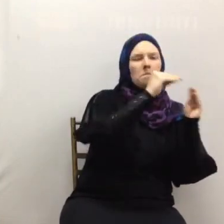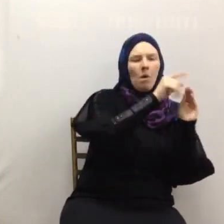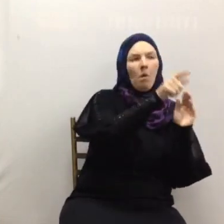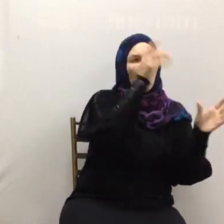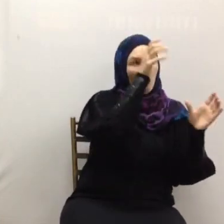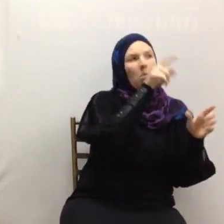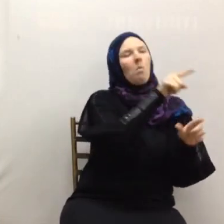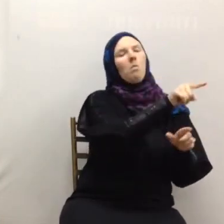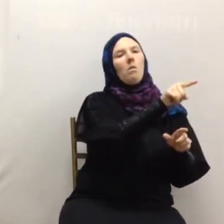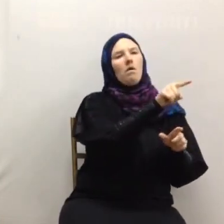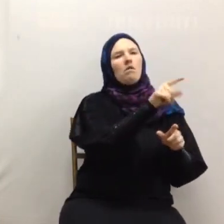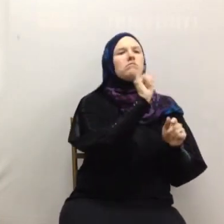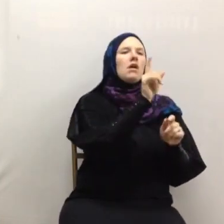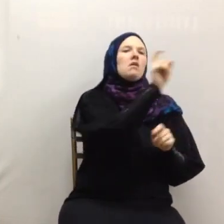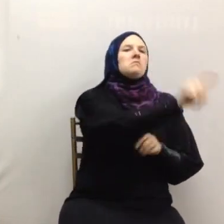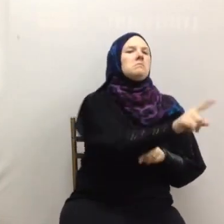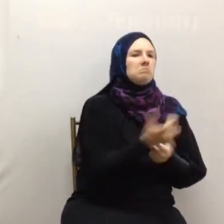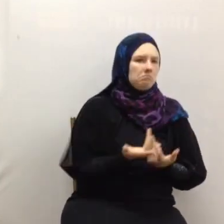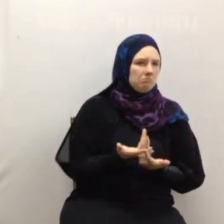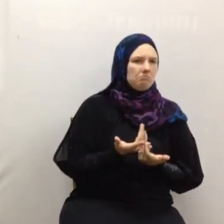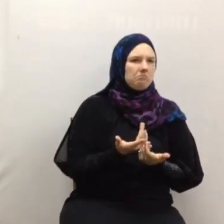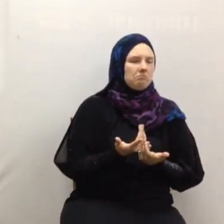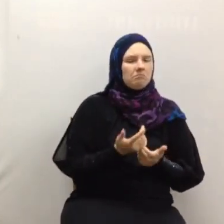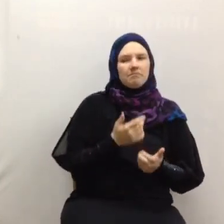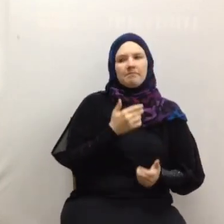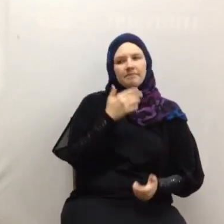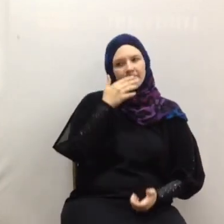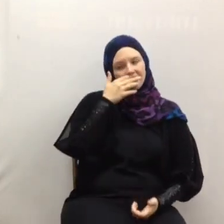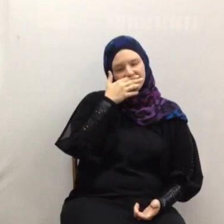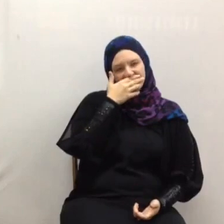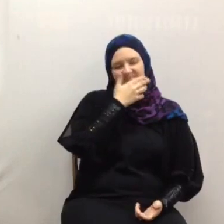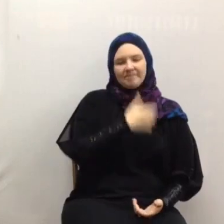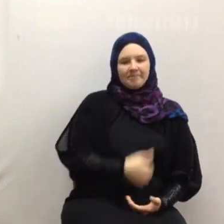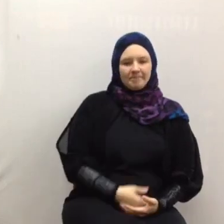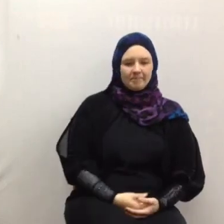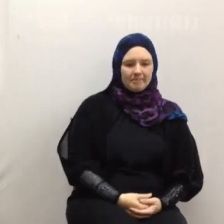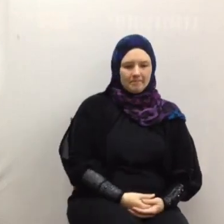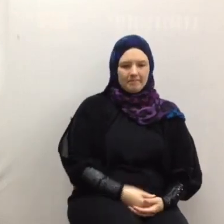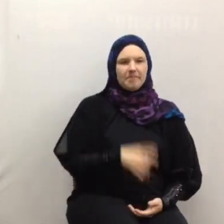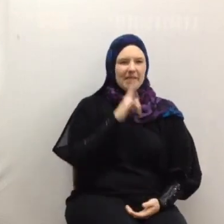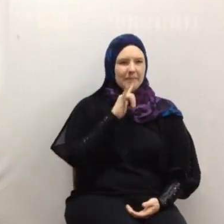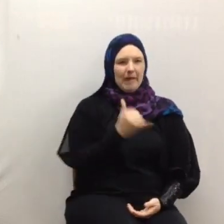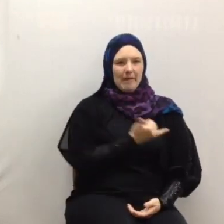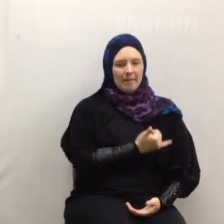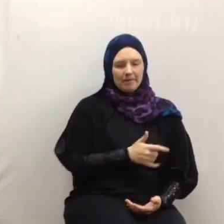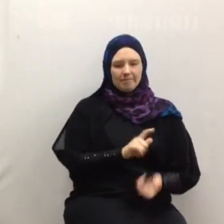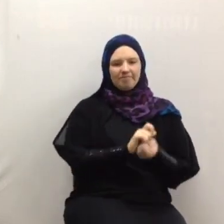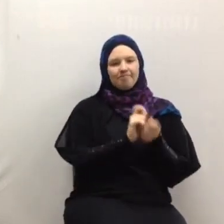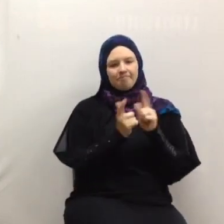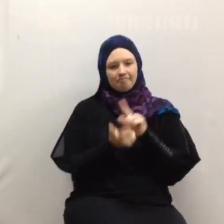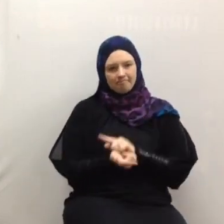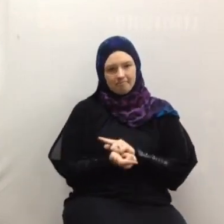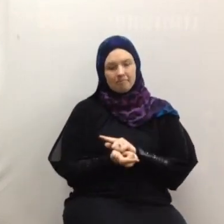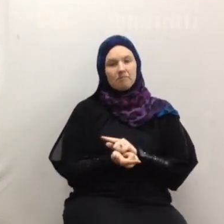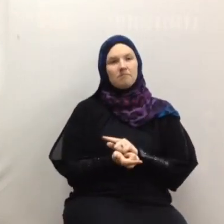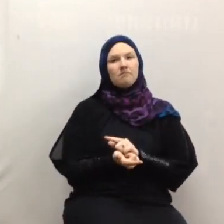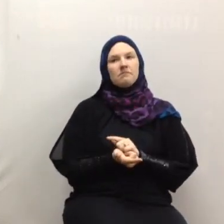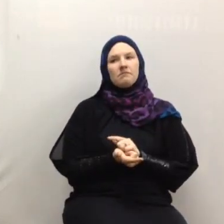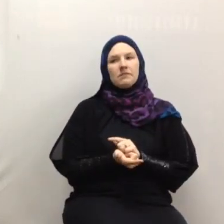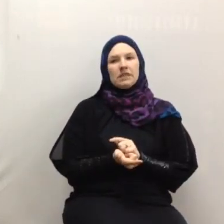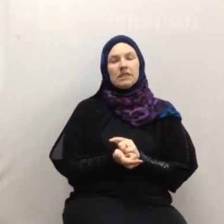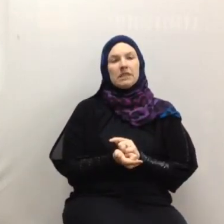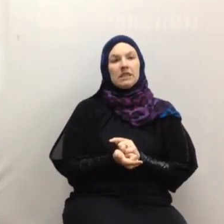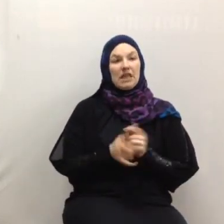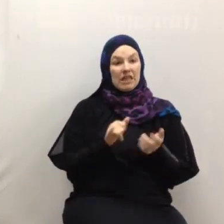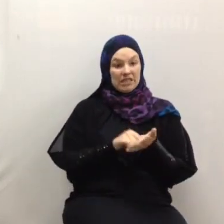scholars. فَاسْأَلُوا أَهْلَ الذِّكْرِ إِن كُنْتُمْ لَا تَعْلَمُونَ. Even though this ayah,